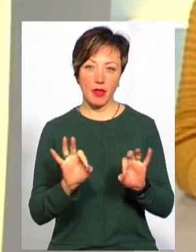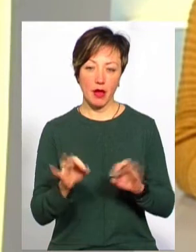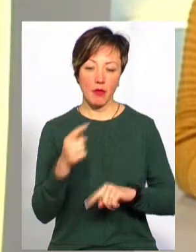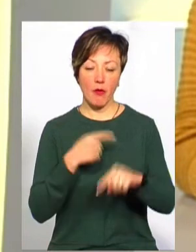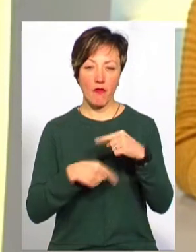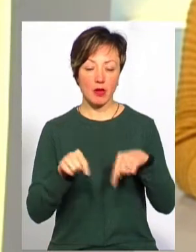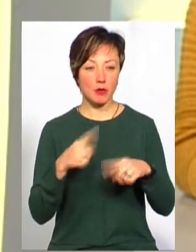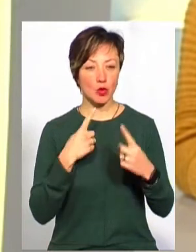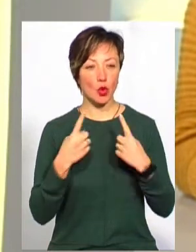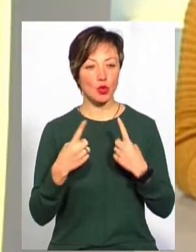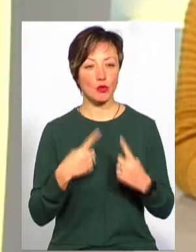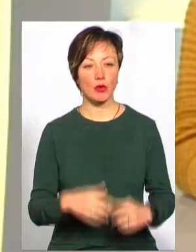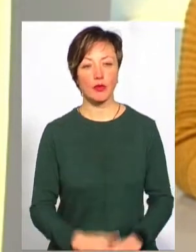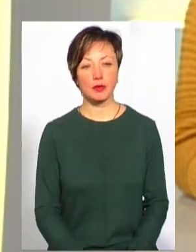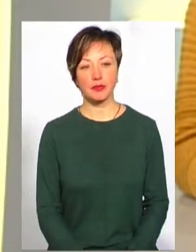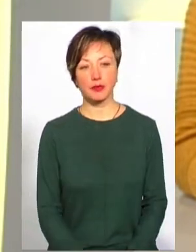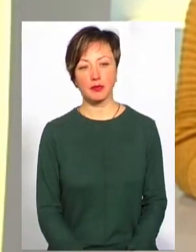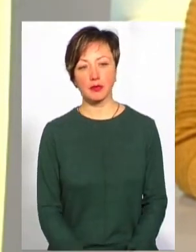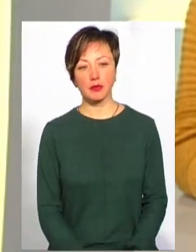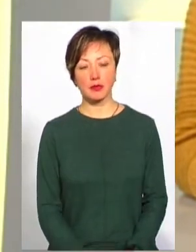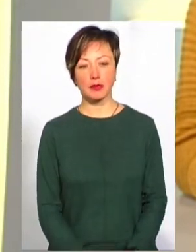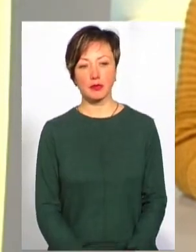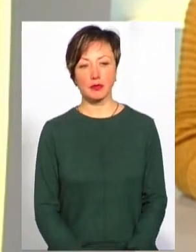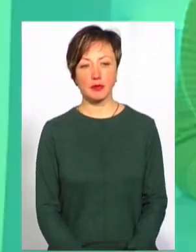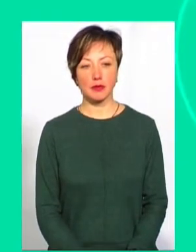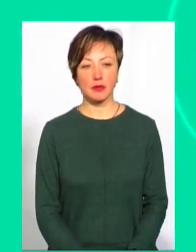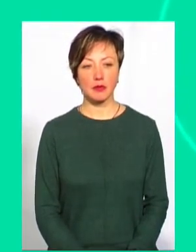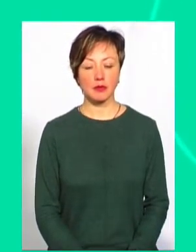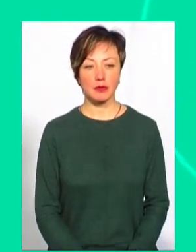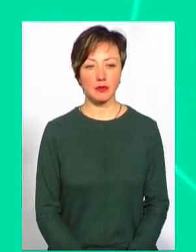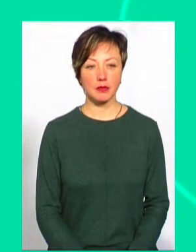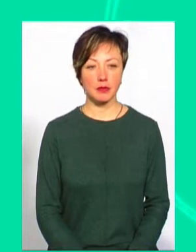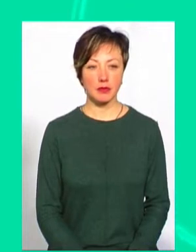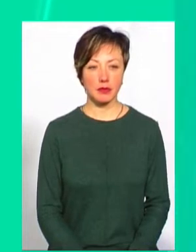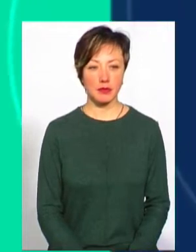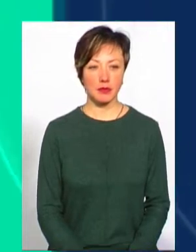коментар та повернемось до розмови у студії UA Поділля.